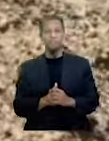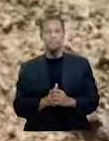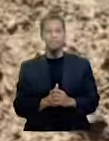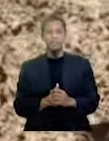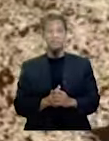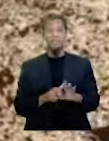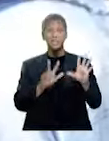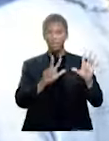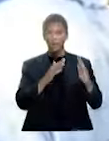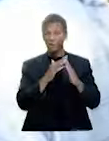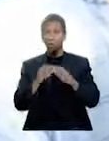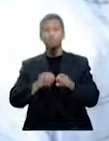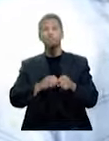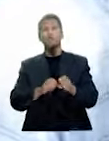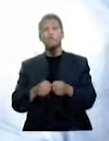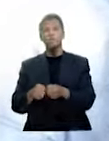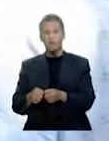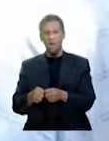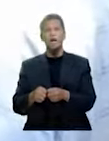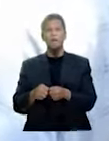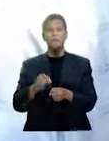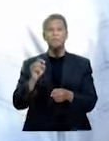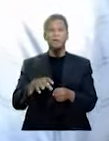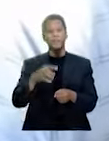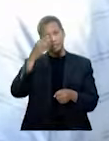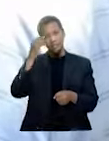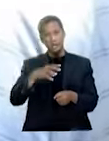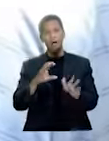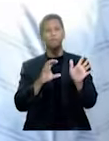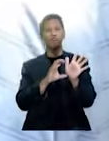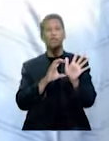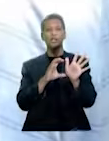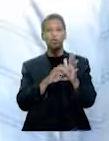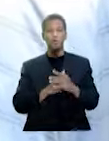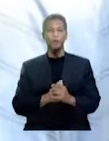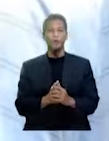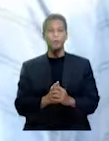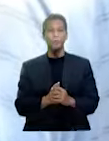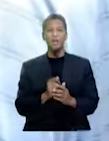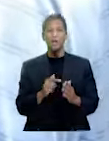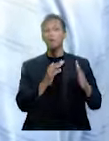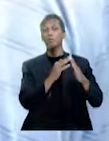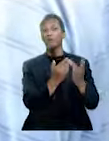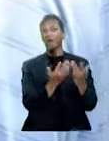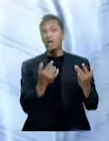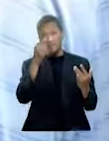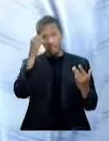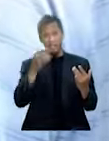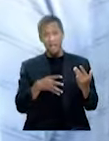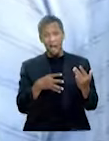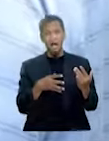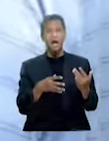tanah longsor merusak delapan rumah di sejumlah desa di Kecamatan bagelan Purworejo kerusakan juga dialami rumah